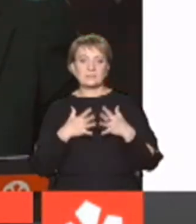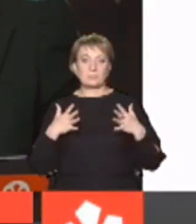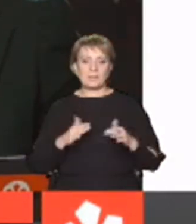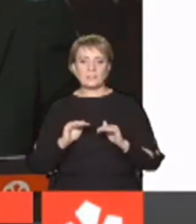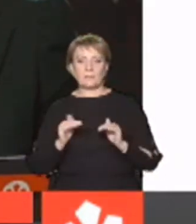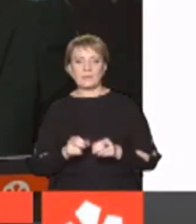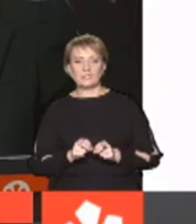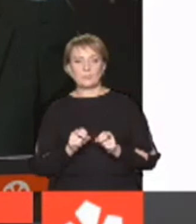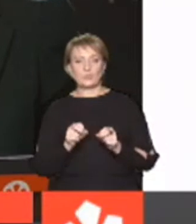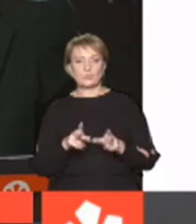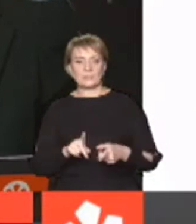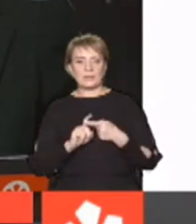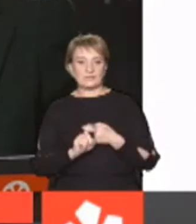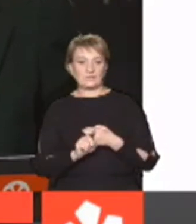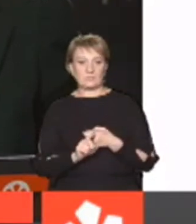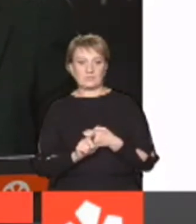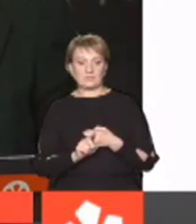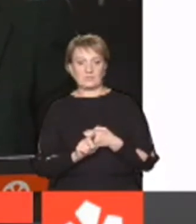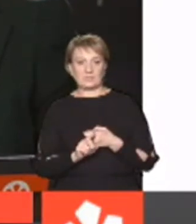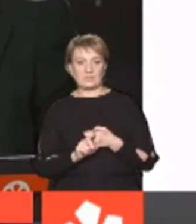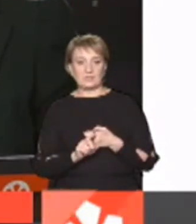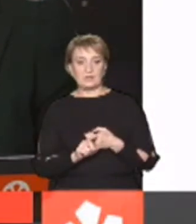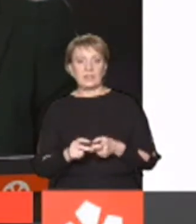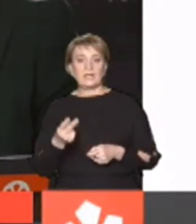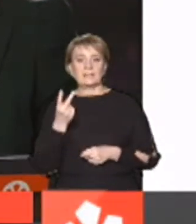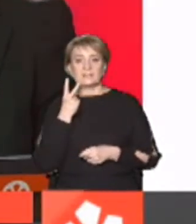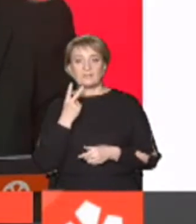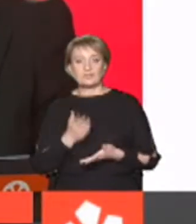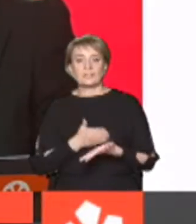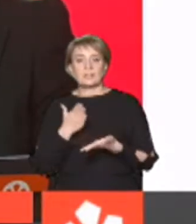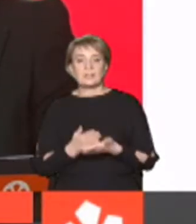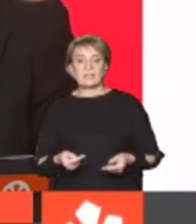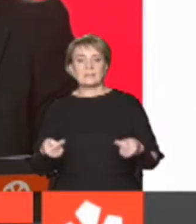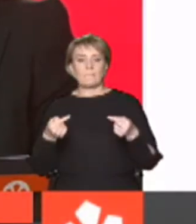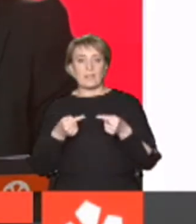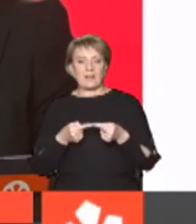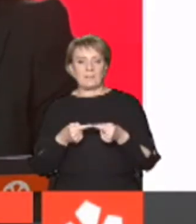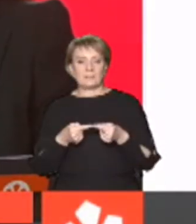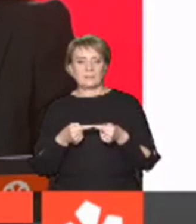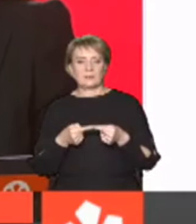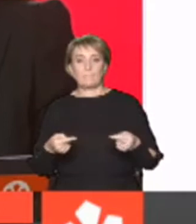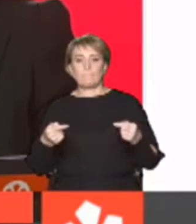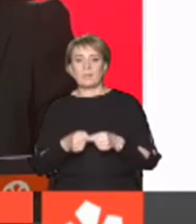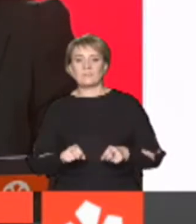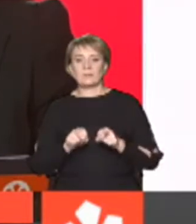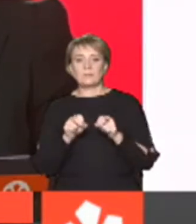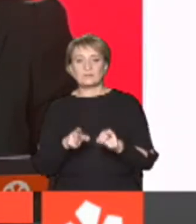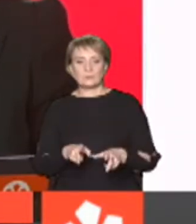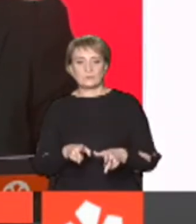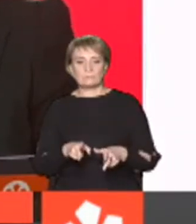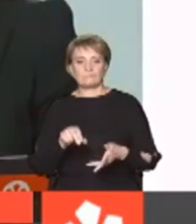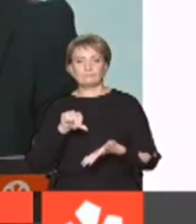ризиком інфікуації. Тому це завжди є певний ризик, він присутній